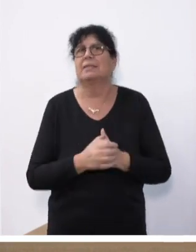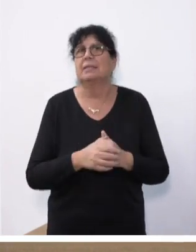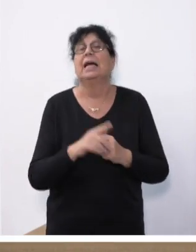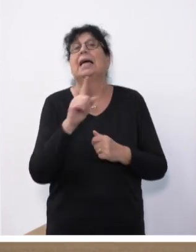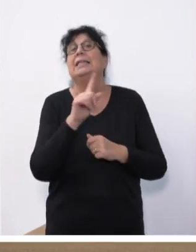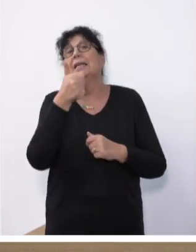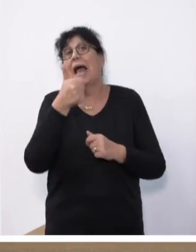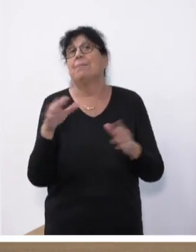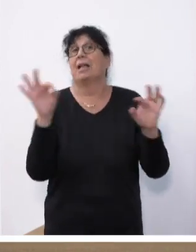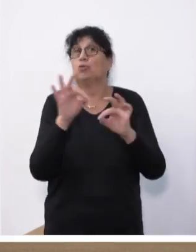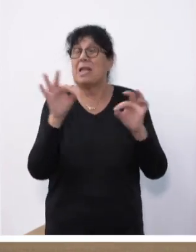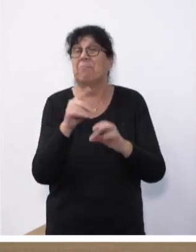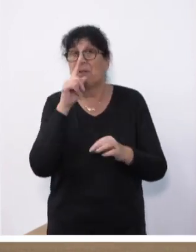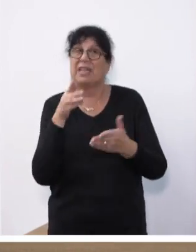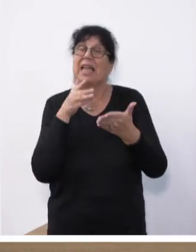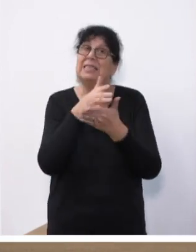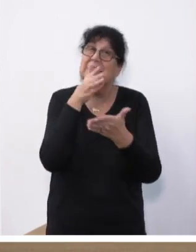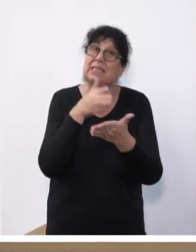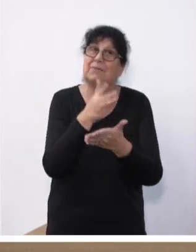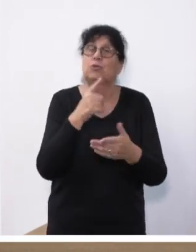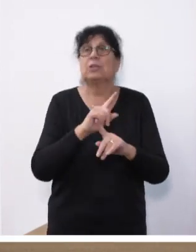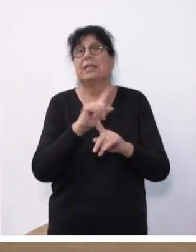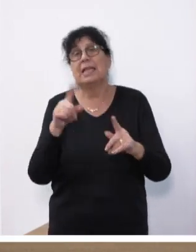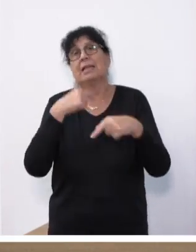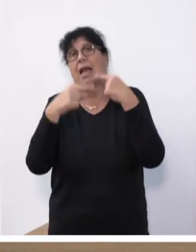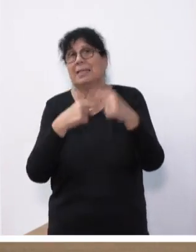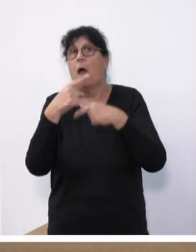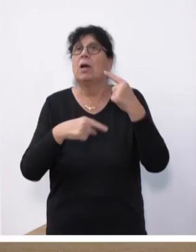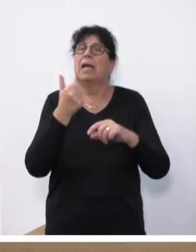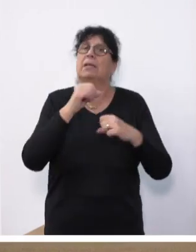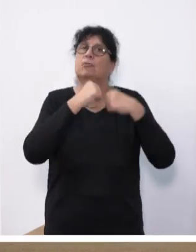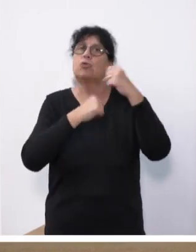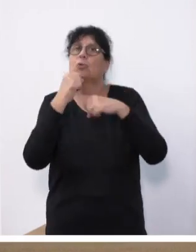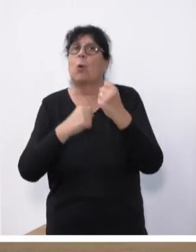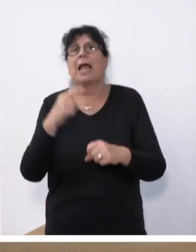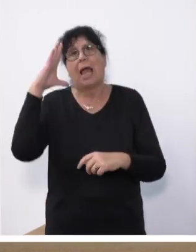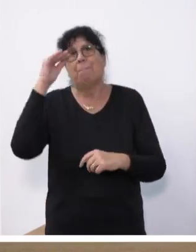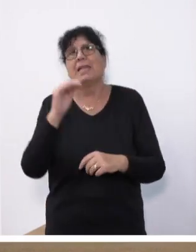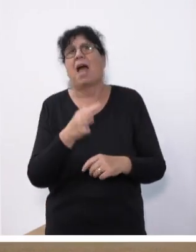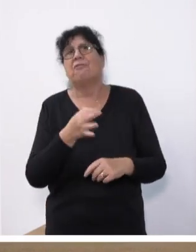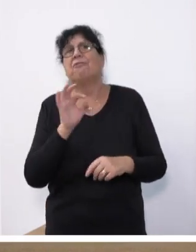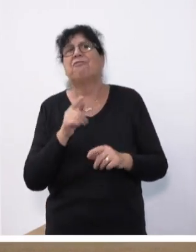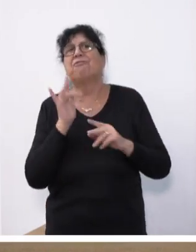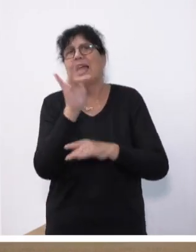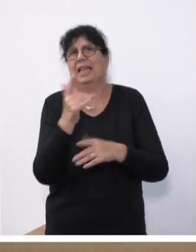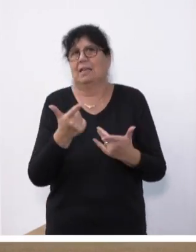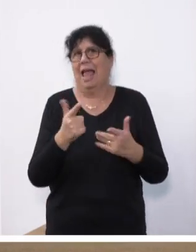einmal schlimm, wenn sich zwischen den Zeilen nicht stets dabei eine strukturelle Männerfeindlichkeit einschleichen würde.